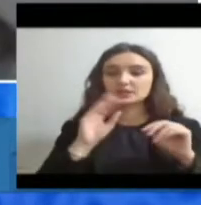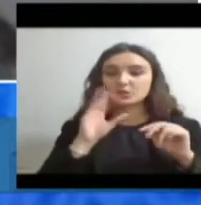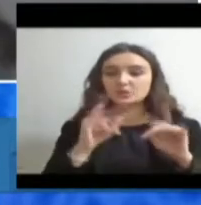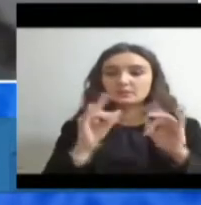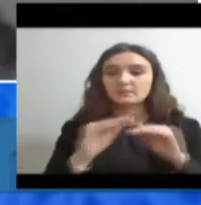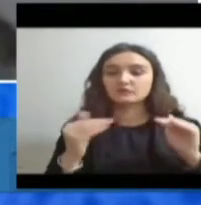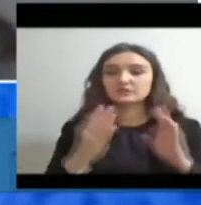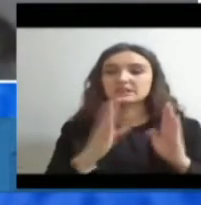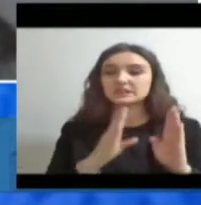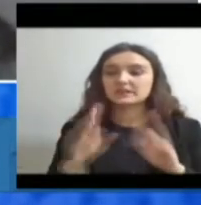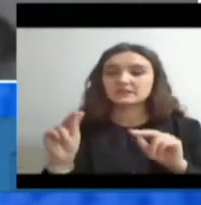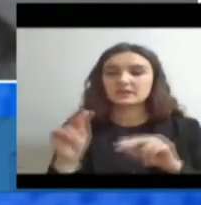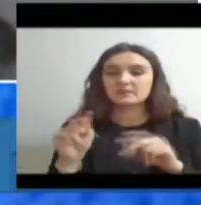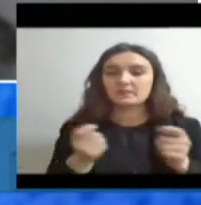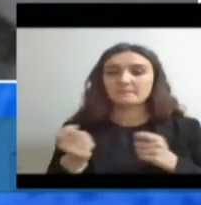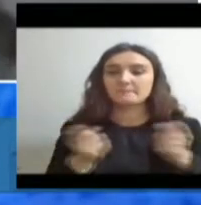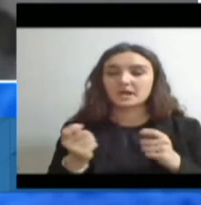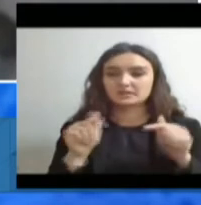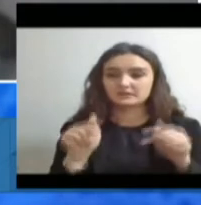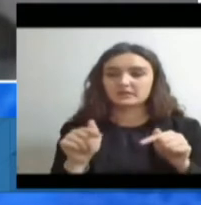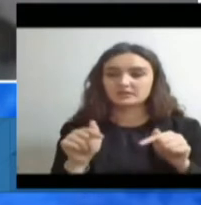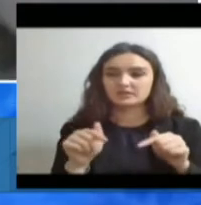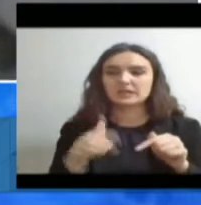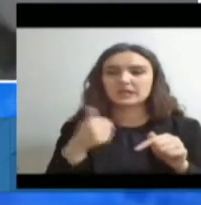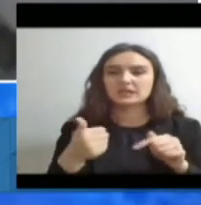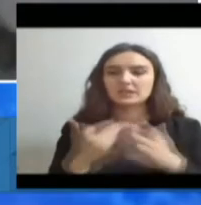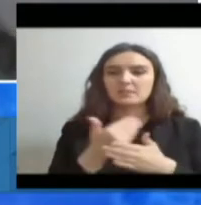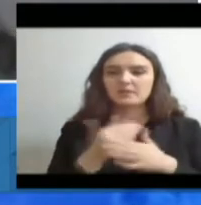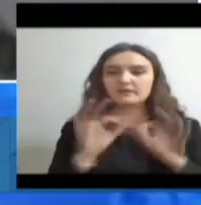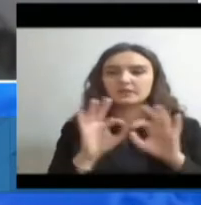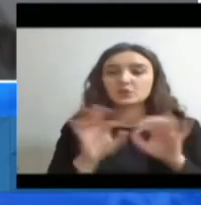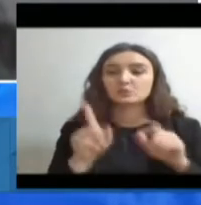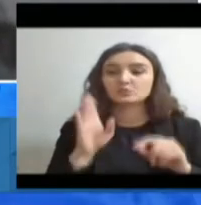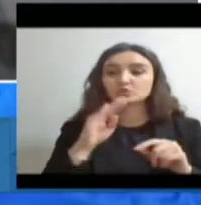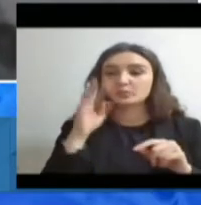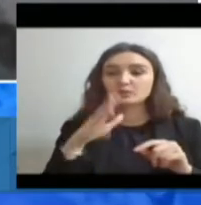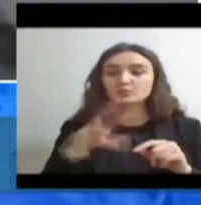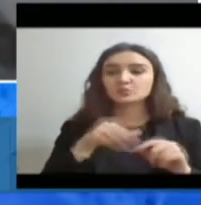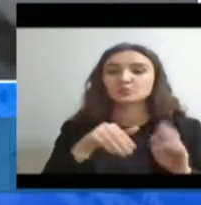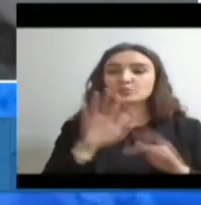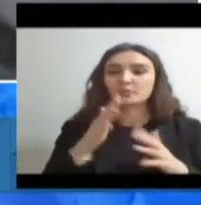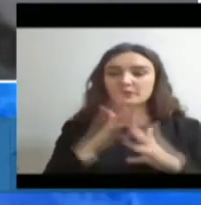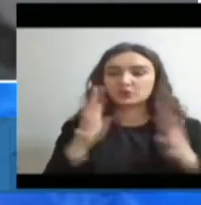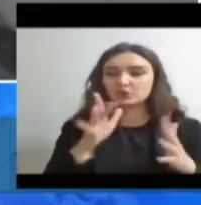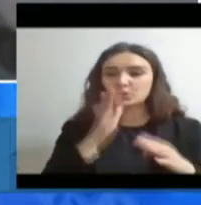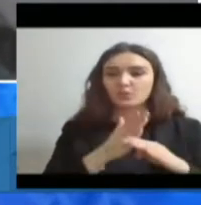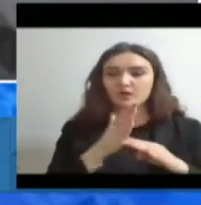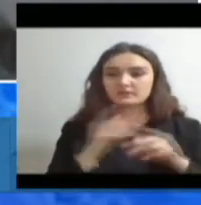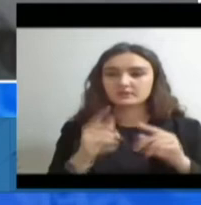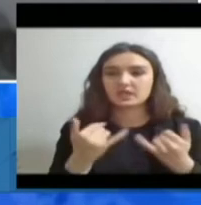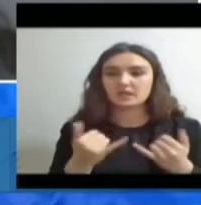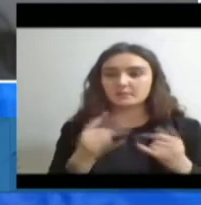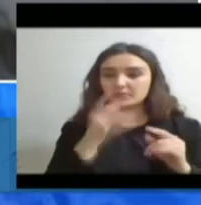ქცევის მართვაზე, კარგი ამბავი ის არის, რომ მშობლებს უფრო მეტი დრო აქვთ პრაქტიკულად ეხლა ამ